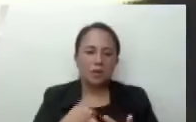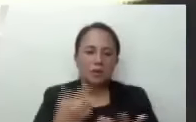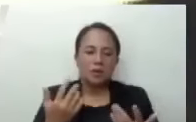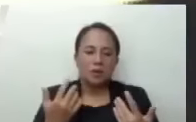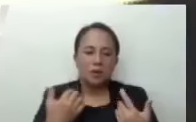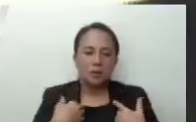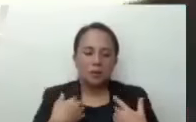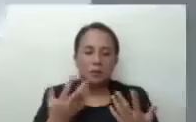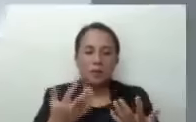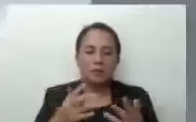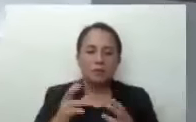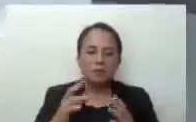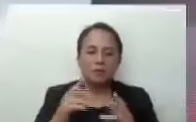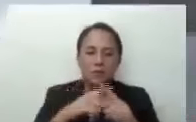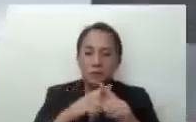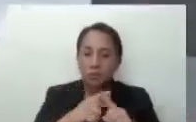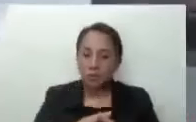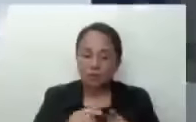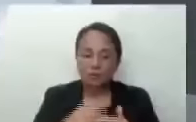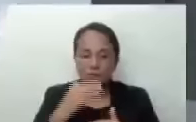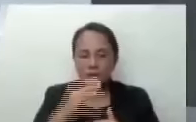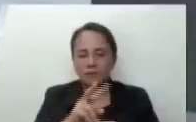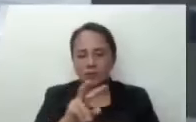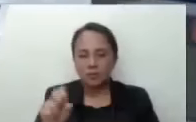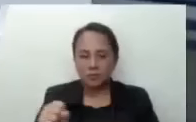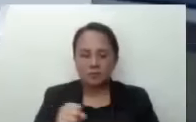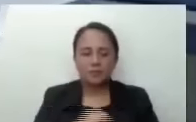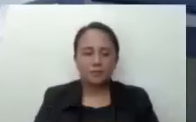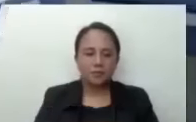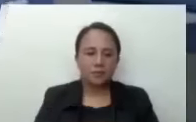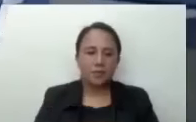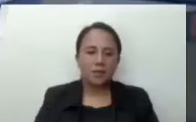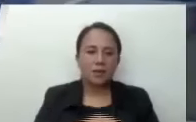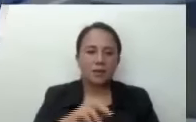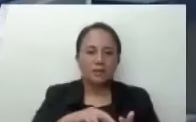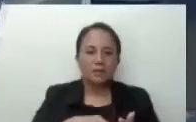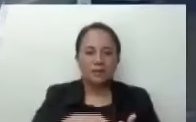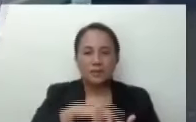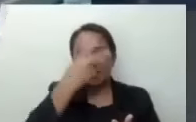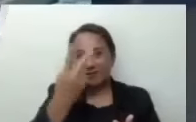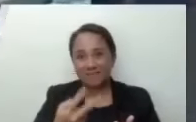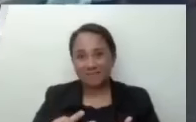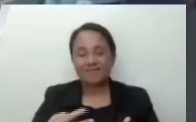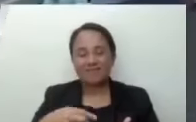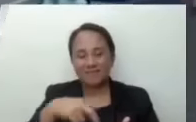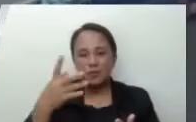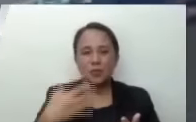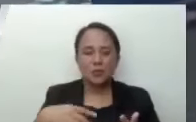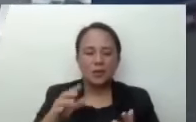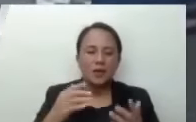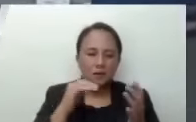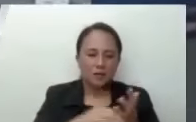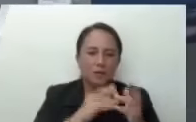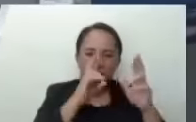ngayong araw sa gymnastics muling nag-uwi ng karangalan sa Pilipinas ang Olympia na si carlos